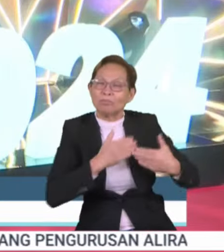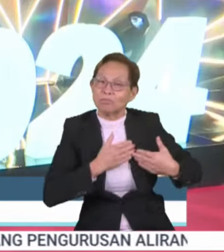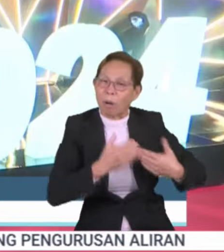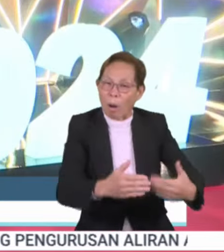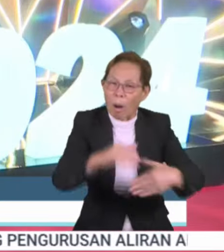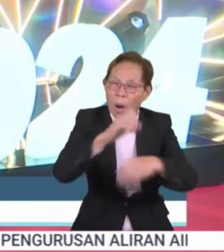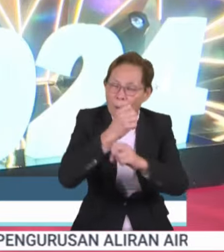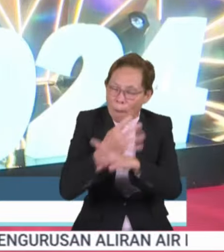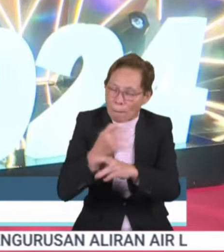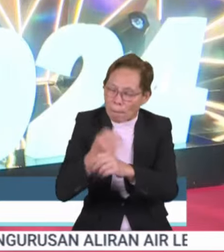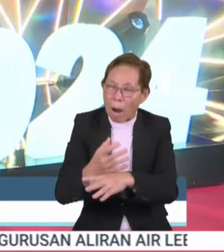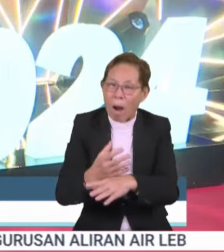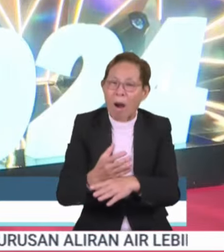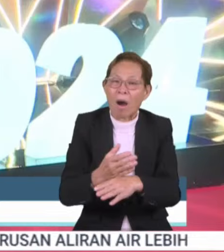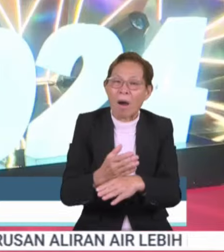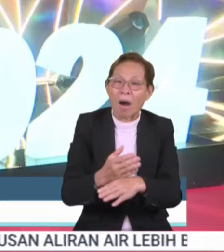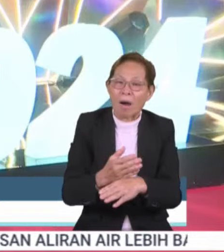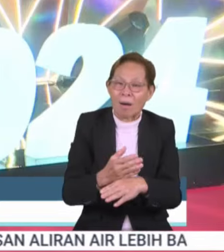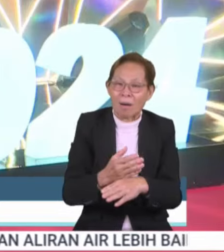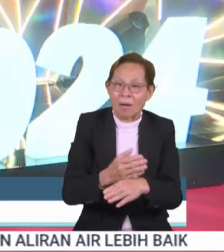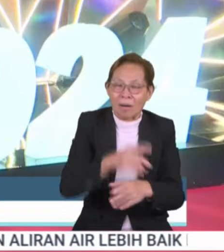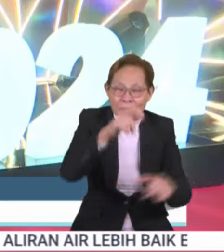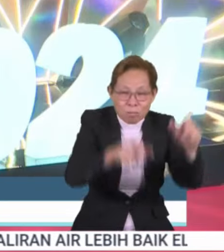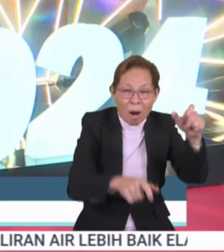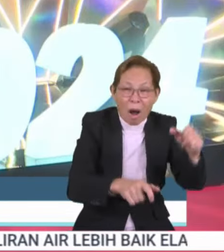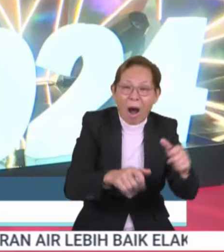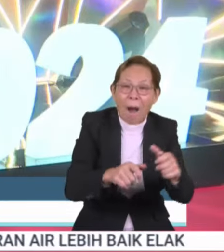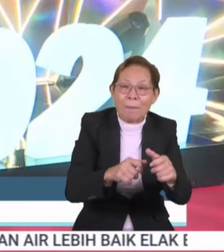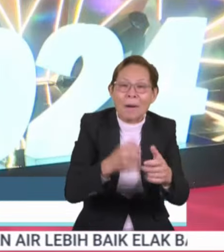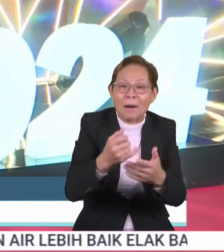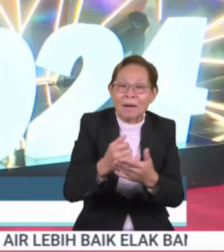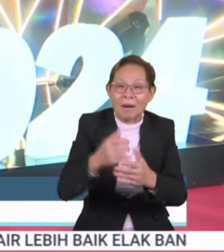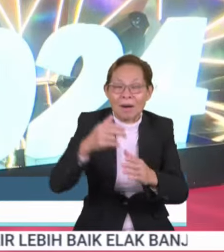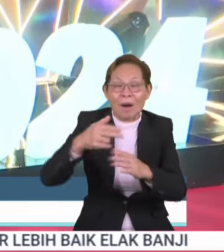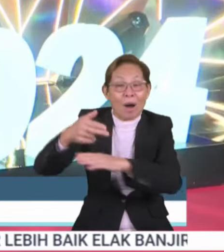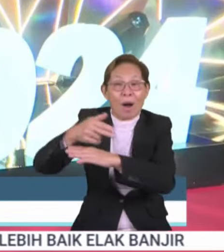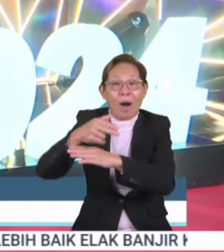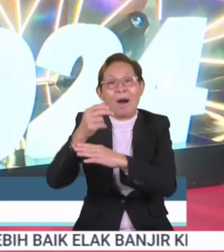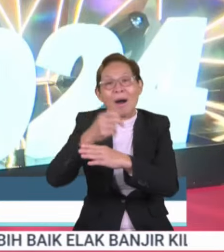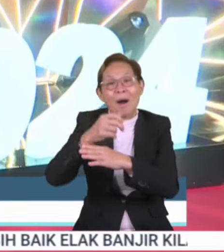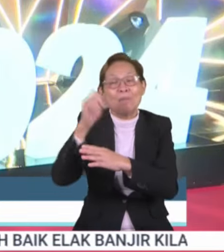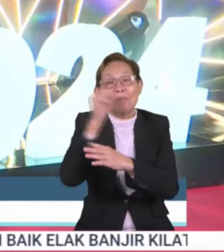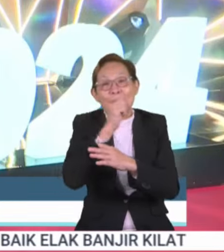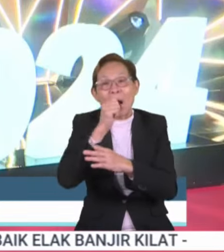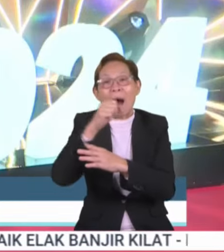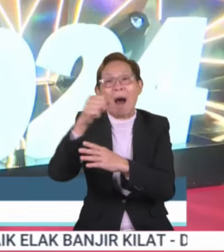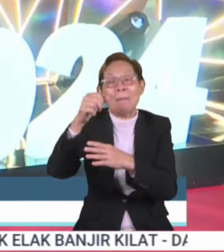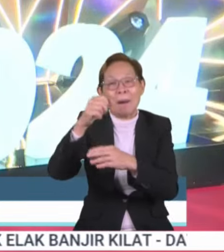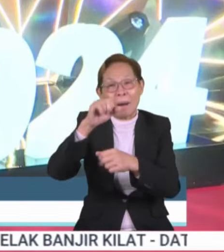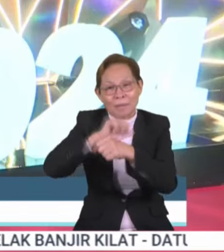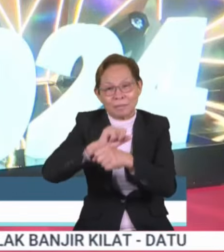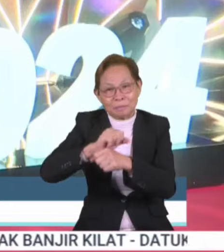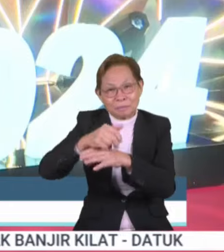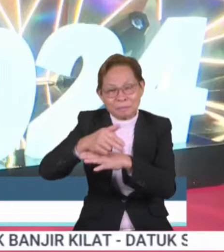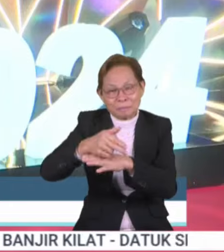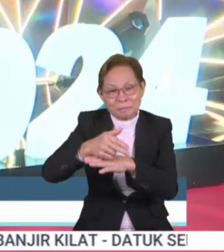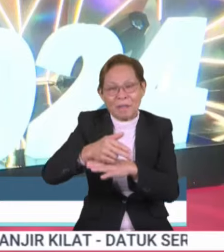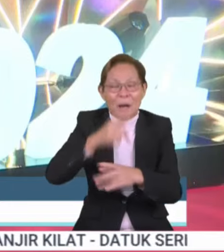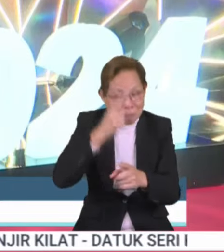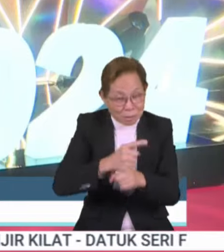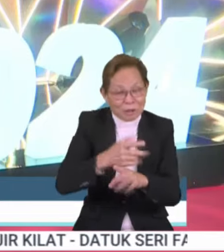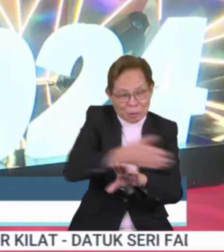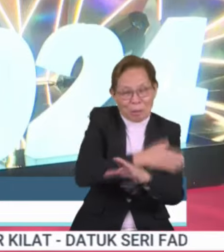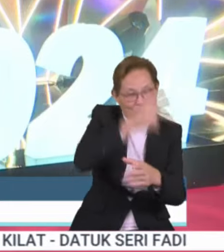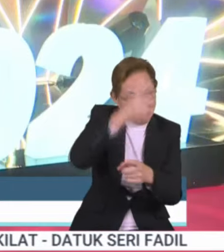komitmen kerja keras penggiat-penggiat seni tanah air dalam menghasilkan sesebuah karya sebelum ianya betul-betul